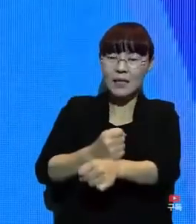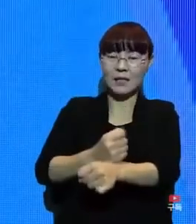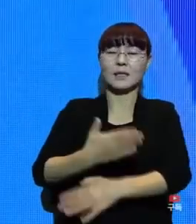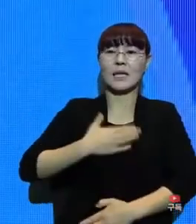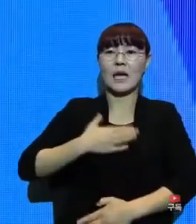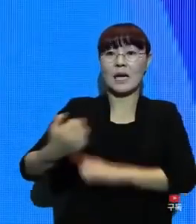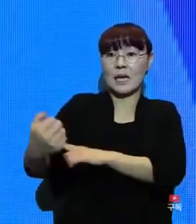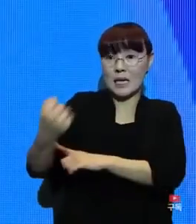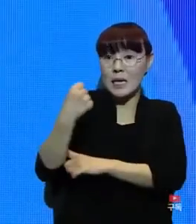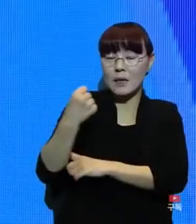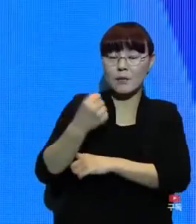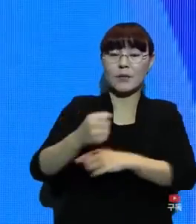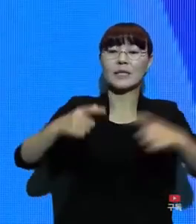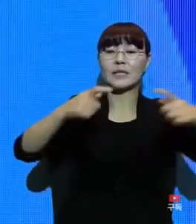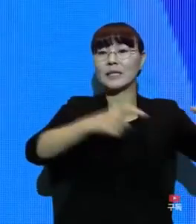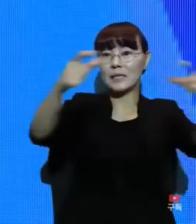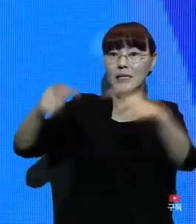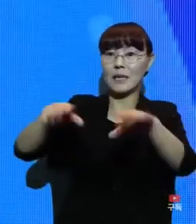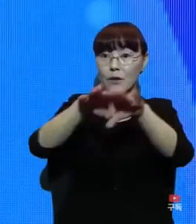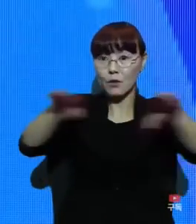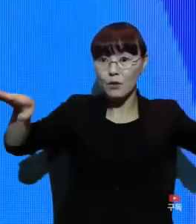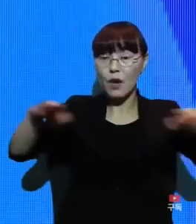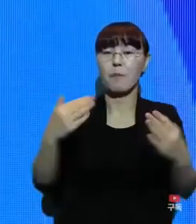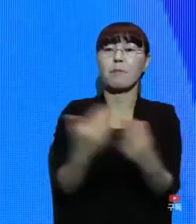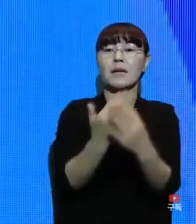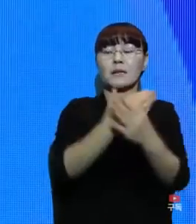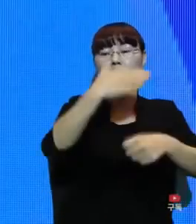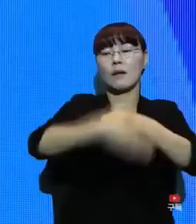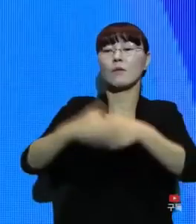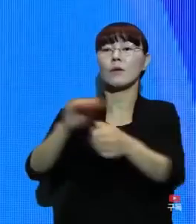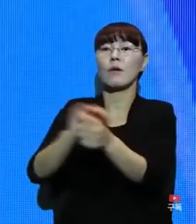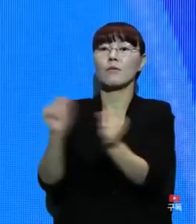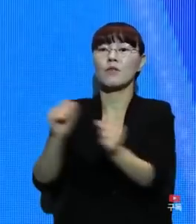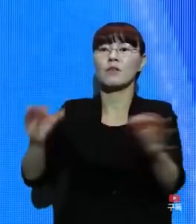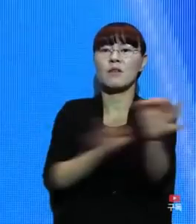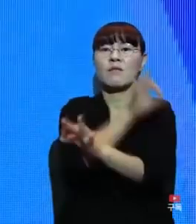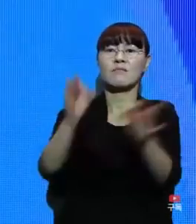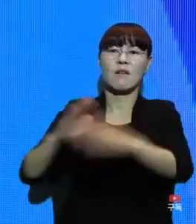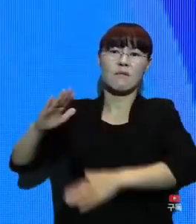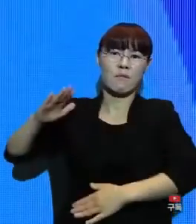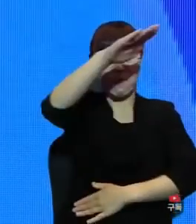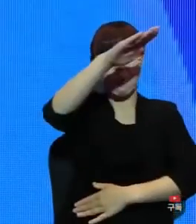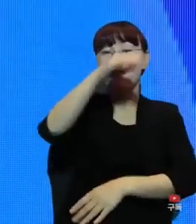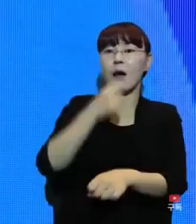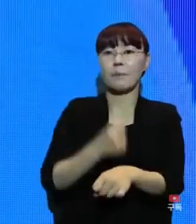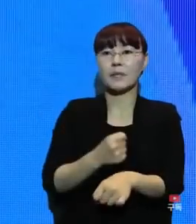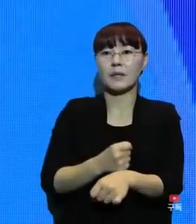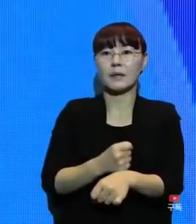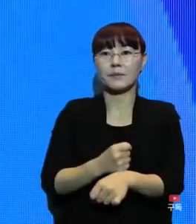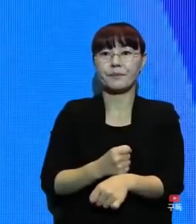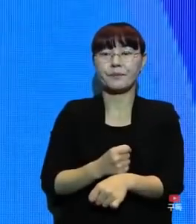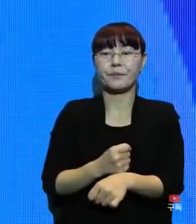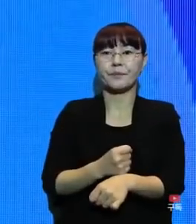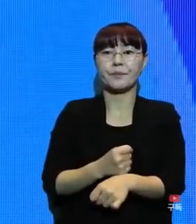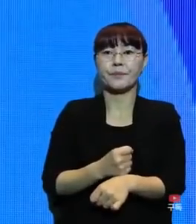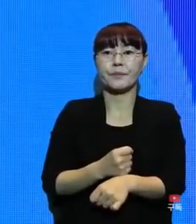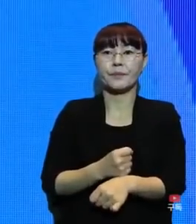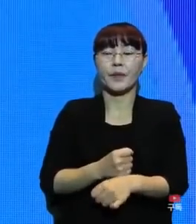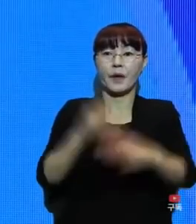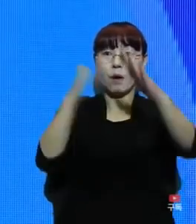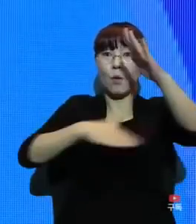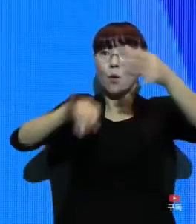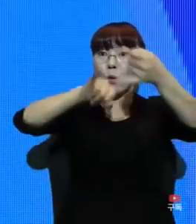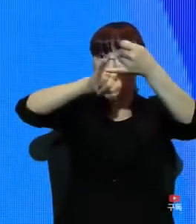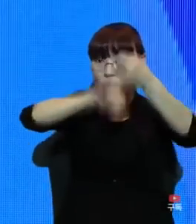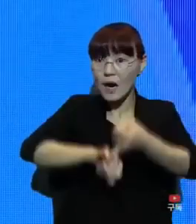지역 균형발전 이뤄내고 대구경북 경제의 다시 살펴보겠습니다 새해복 공약을 다시